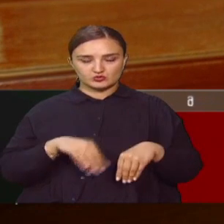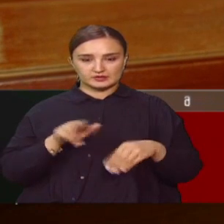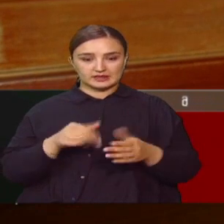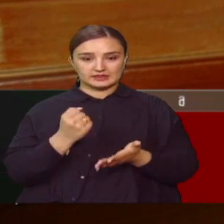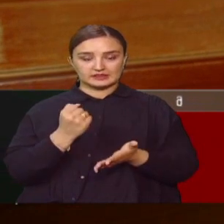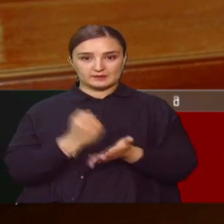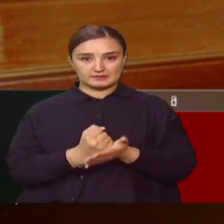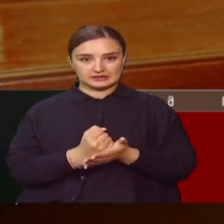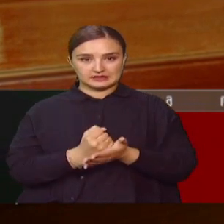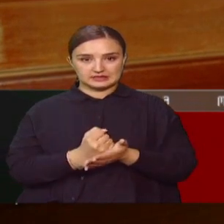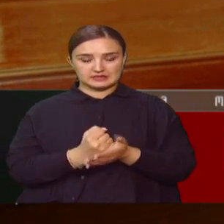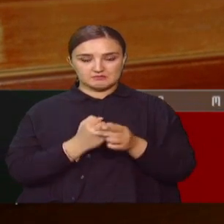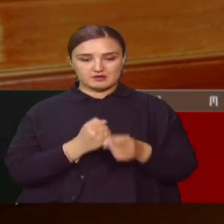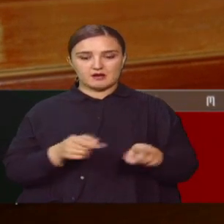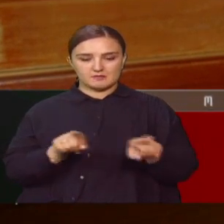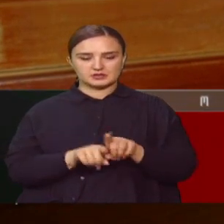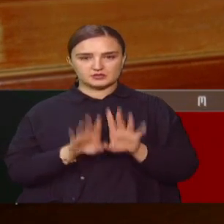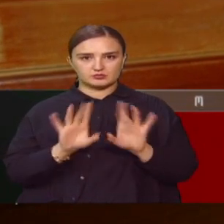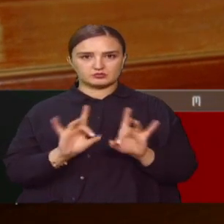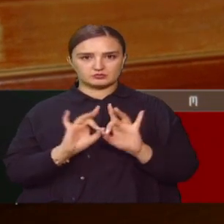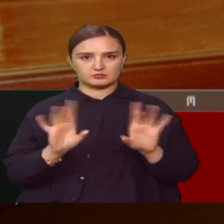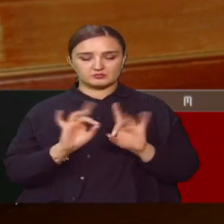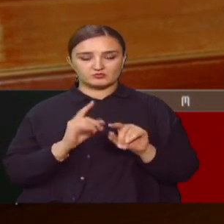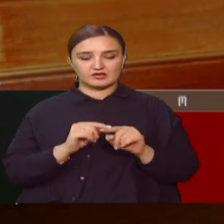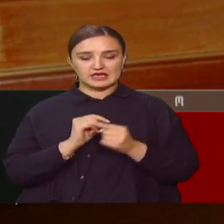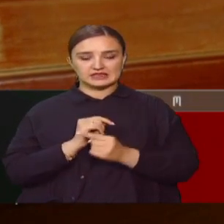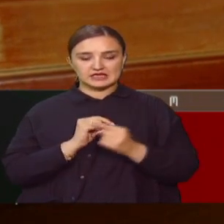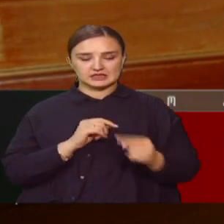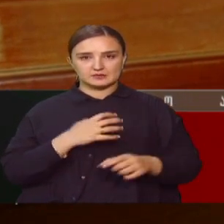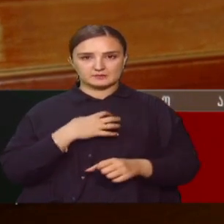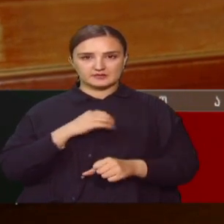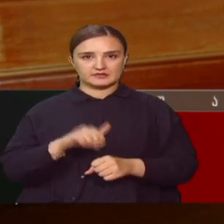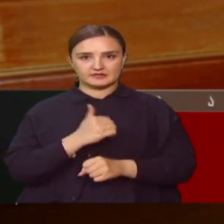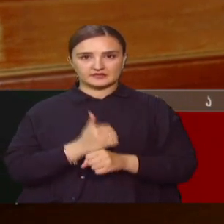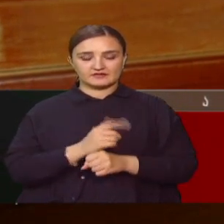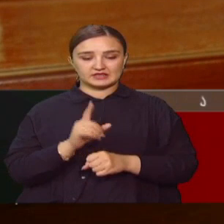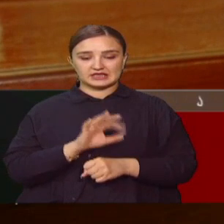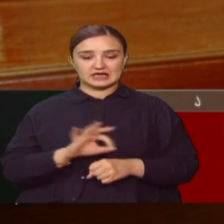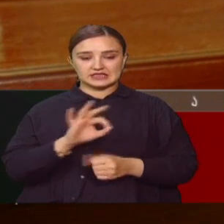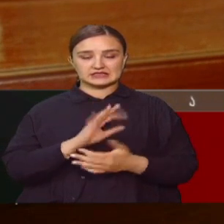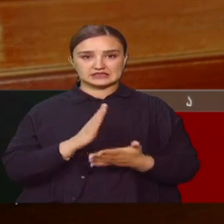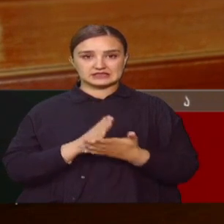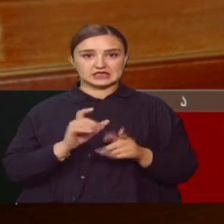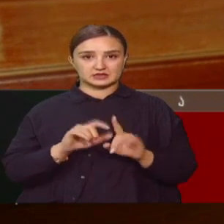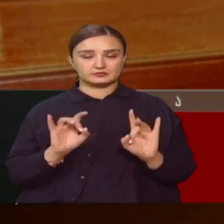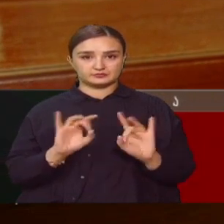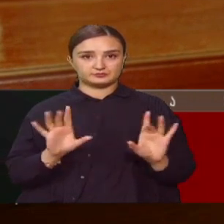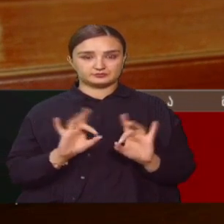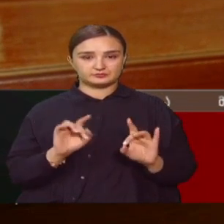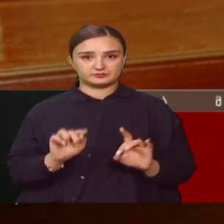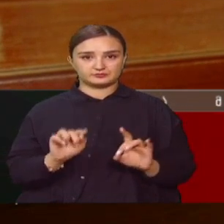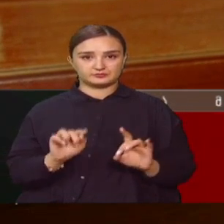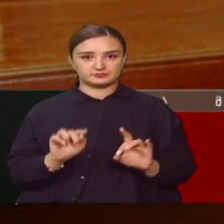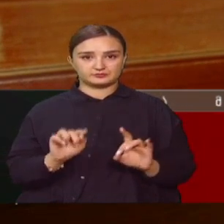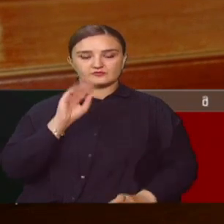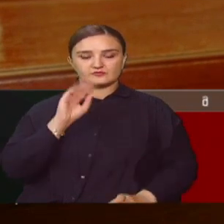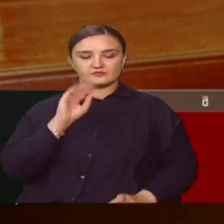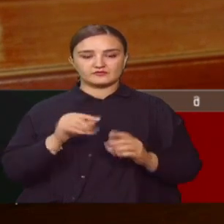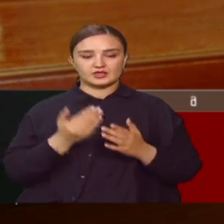tamtkiceva, anu, amasa sa hausni, imito mesarie, tertim tavari, razet hleba, holmi, apelireba, rodesa